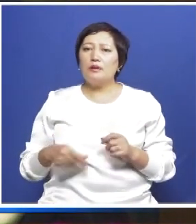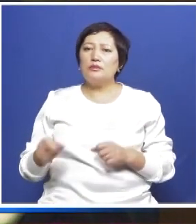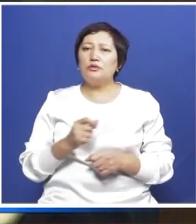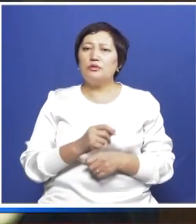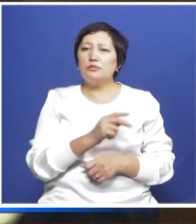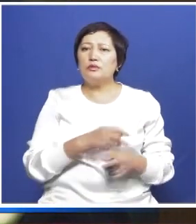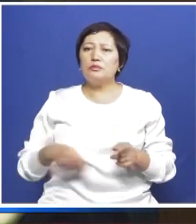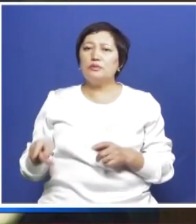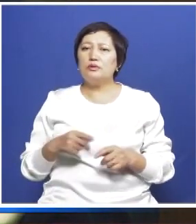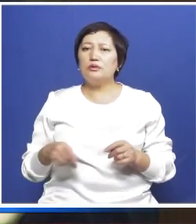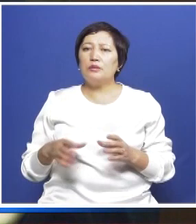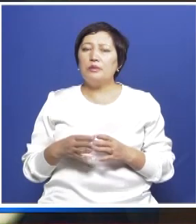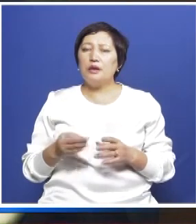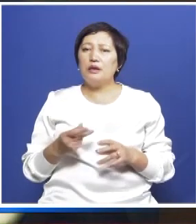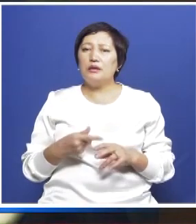жүргізуге мүмкіндік береді.